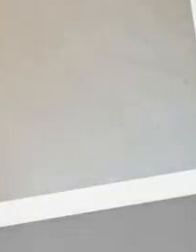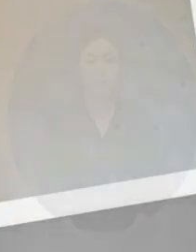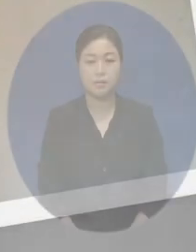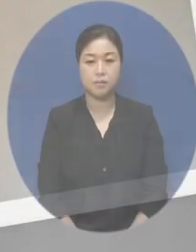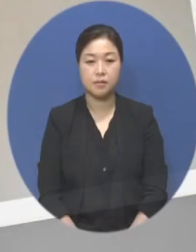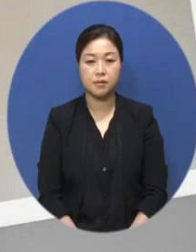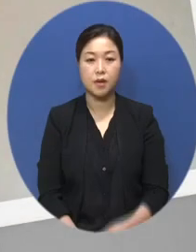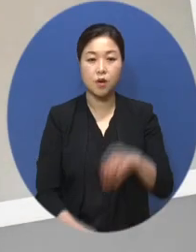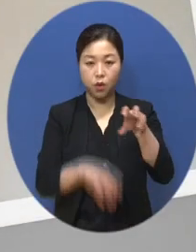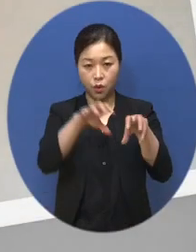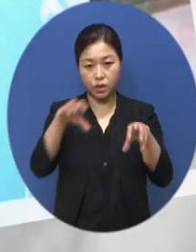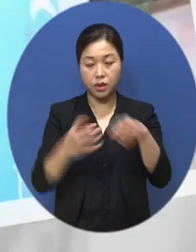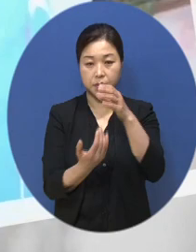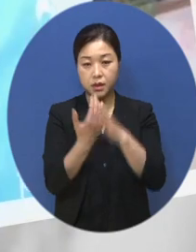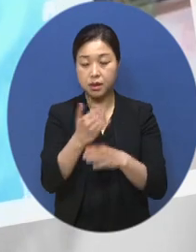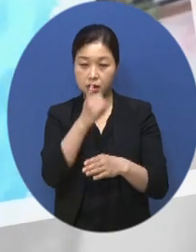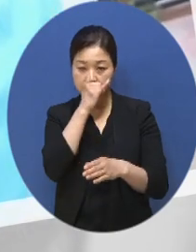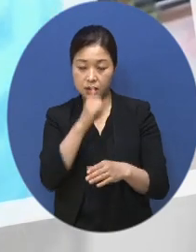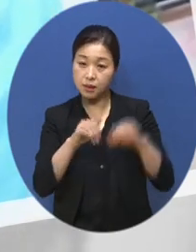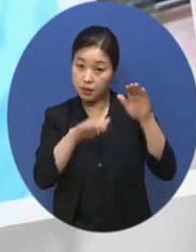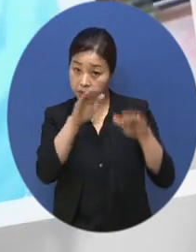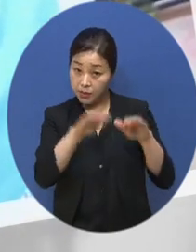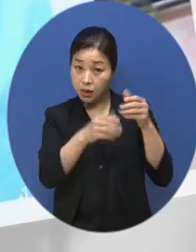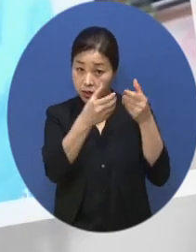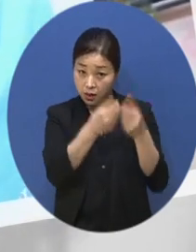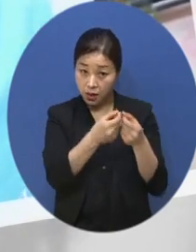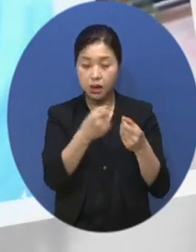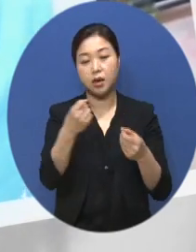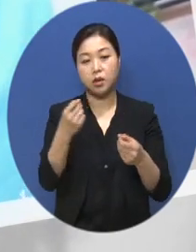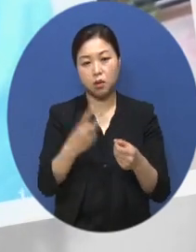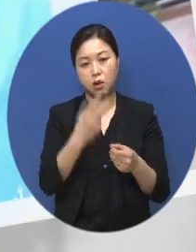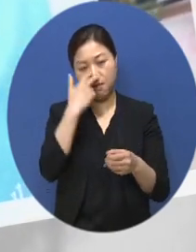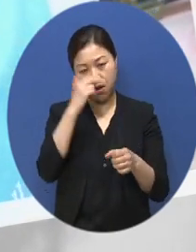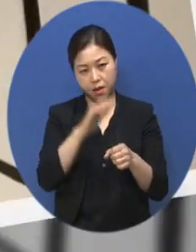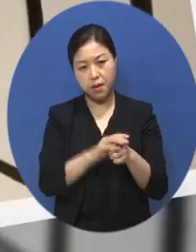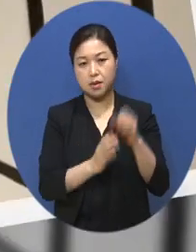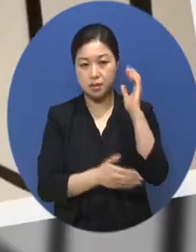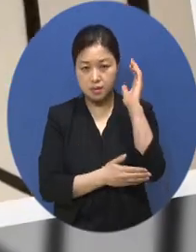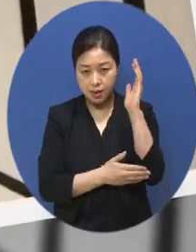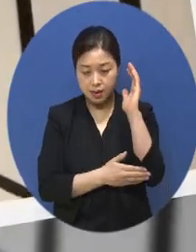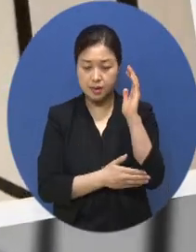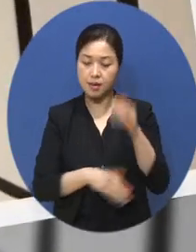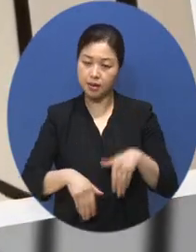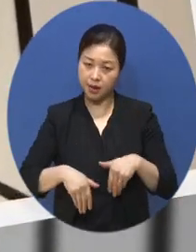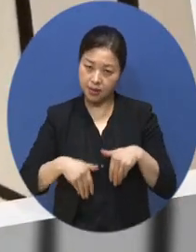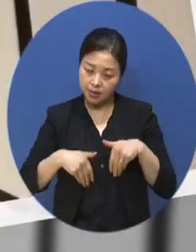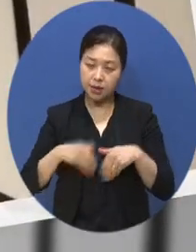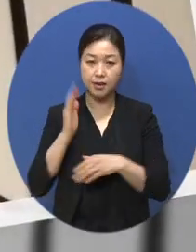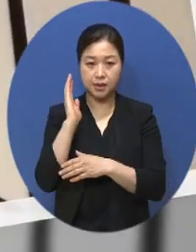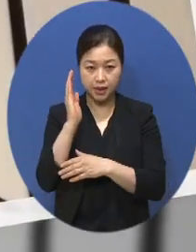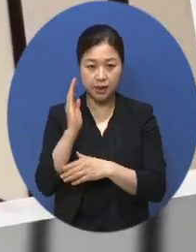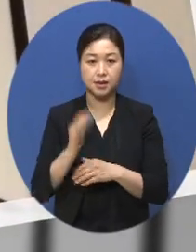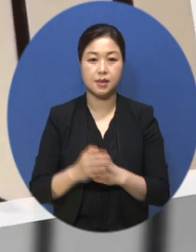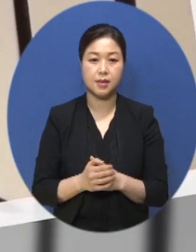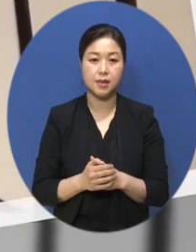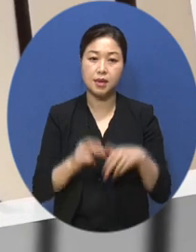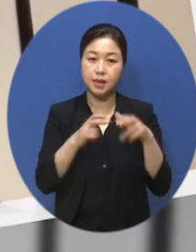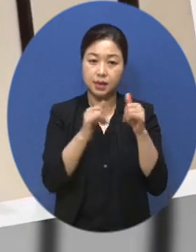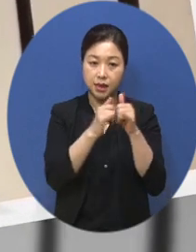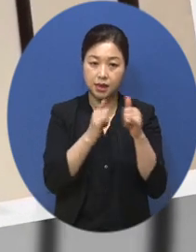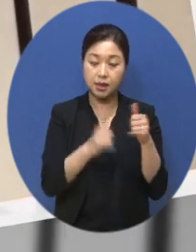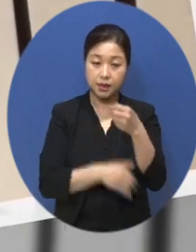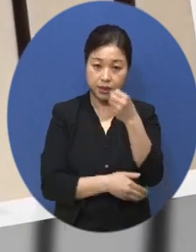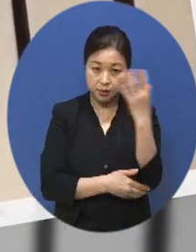우리 주변에서 일어나는 불공정한 사례부터 억울한 사연, 따뜻한 미담까지 장애인신문과